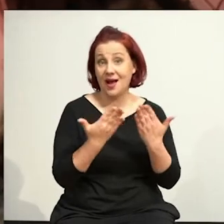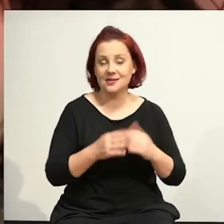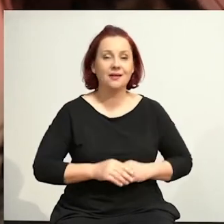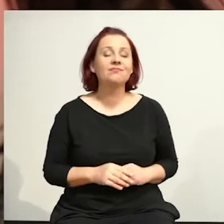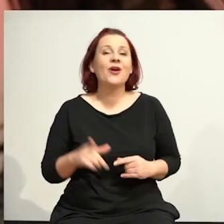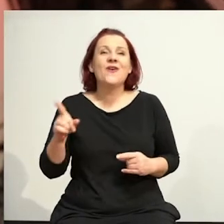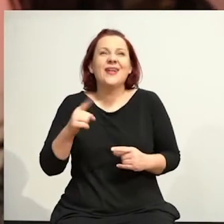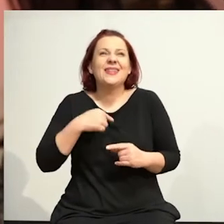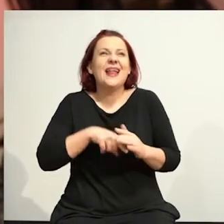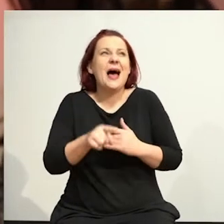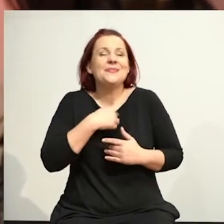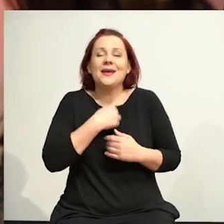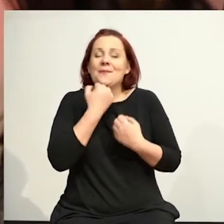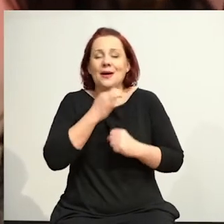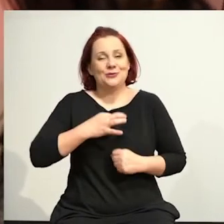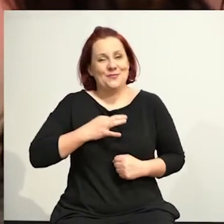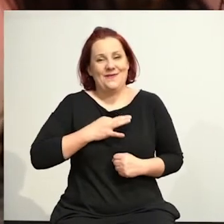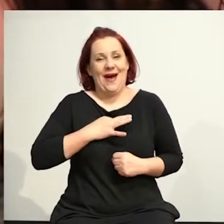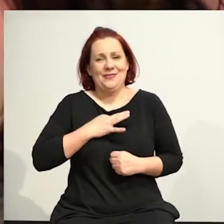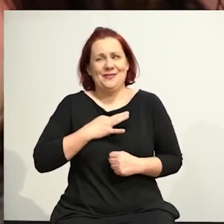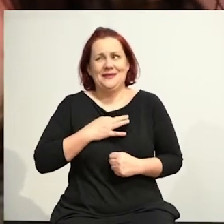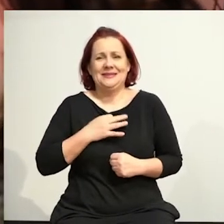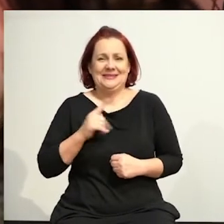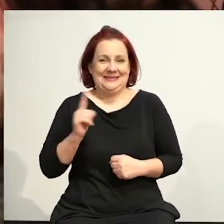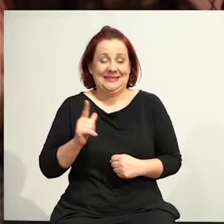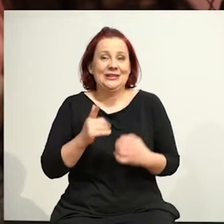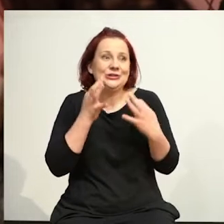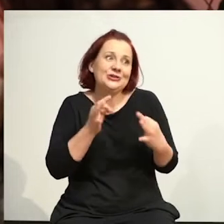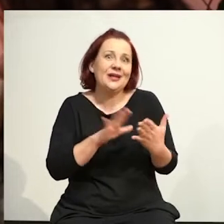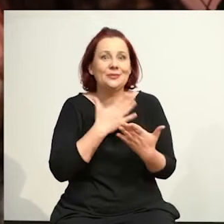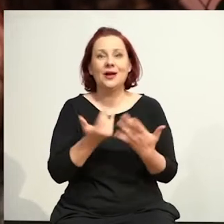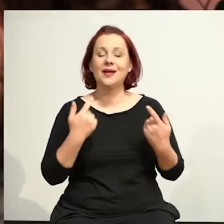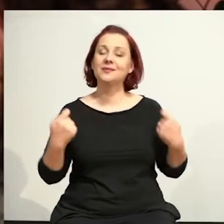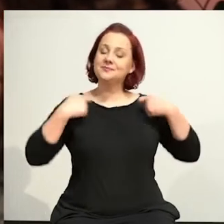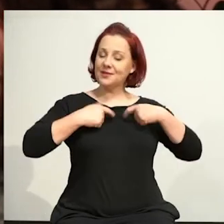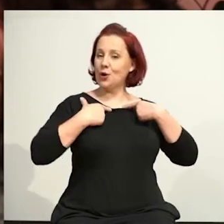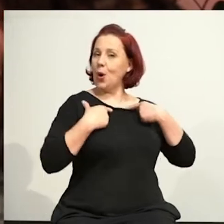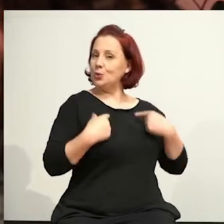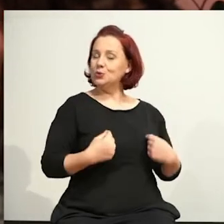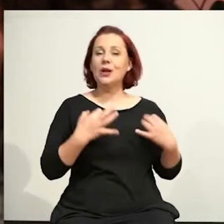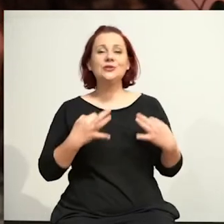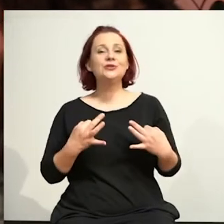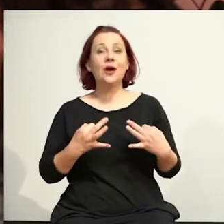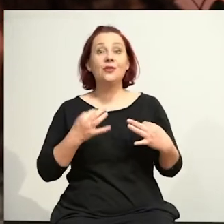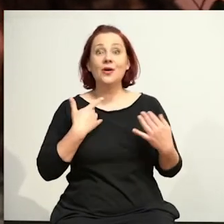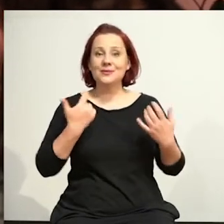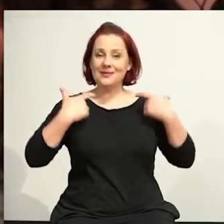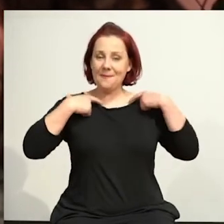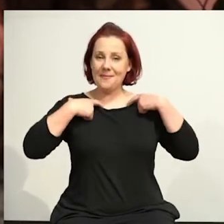jest on taki właśnie dla mnie pojmowany bardzo prywatnie. Nawet dzisiaj, nie wiem, zakładając koszulę na dzisiejsze spotkanie, założyłam